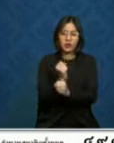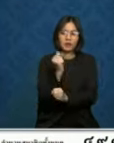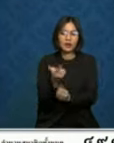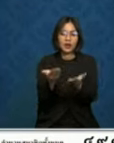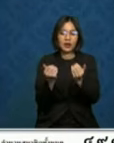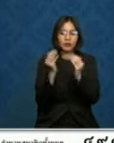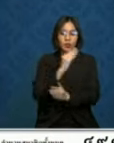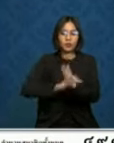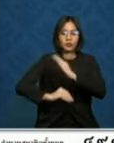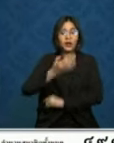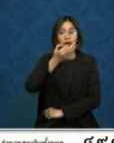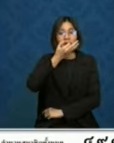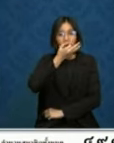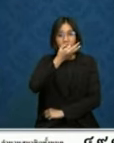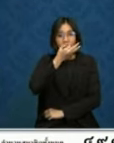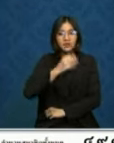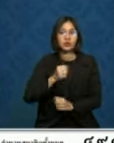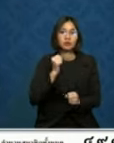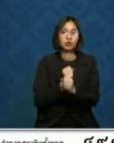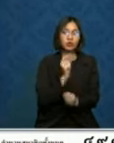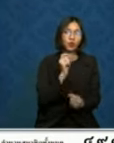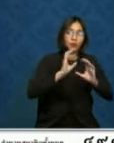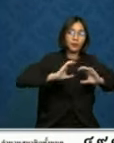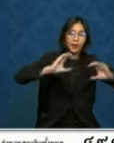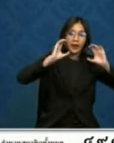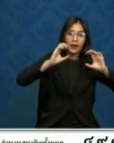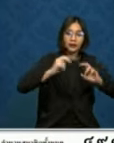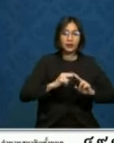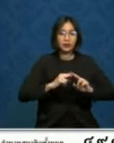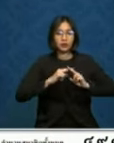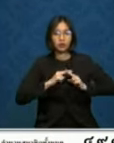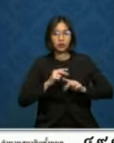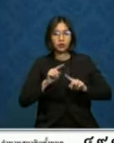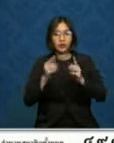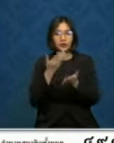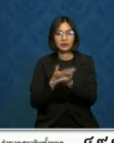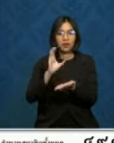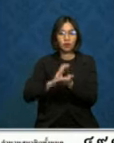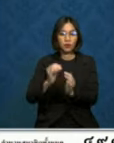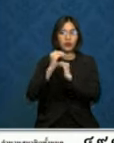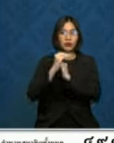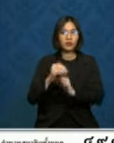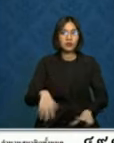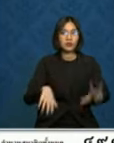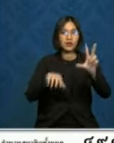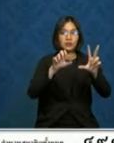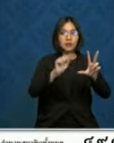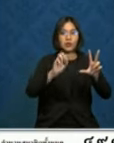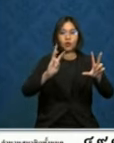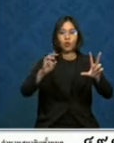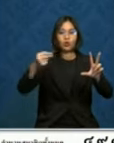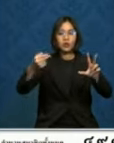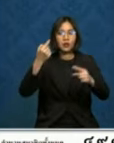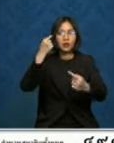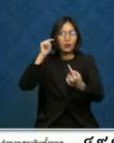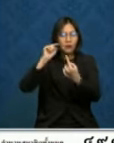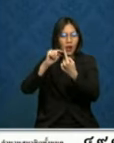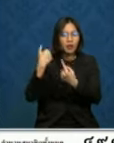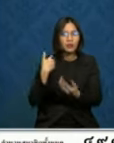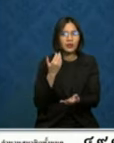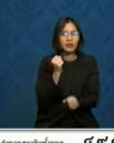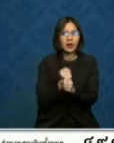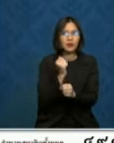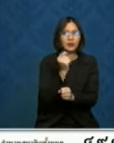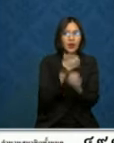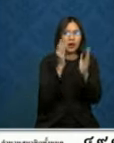นพิการให้แก่หน่วยงานภาครัฐและเอกชนแต่ตั้งงบไว้แค่ 360,000 บาทเป้าหมายจะมีการจ้างง